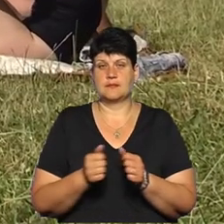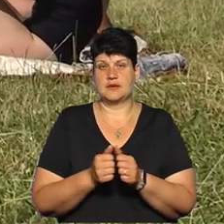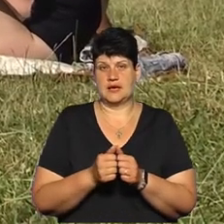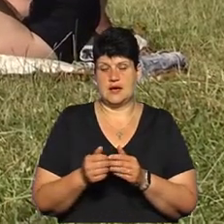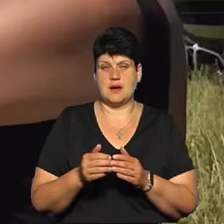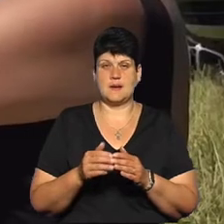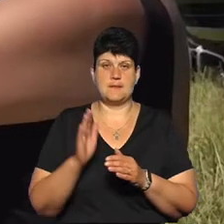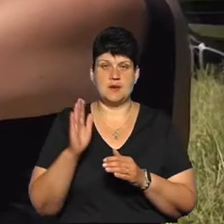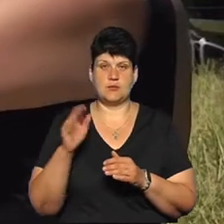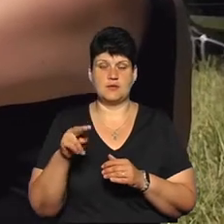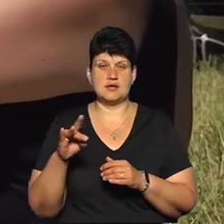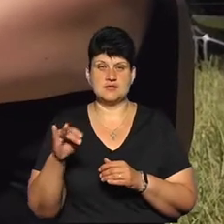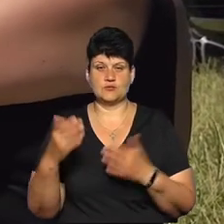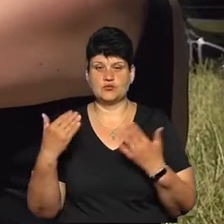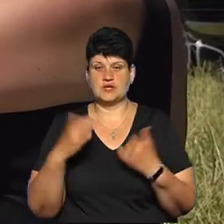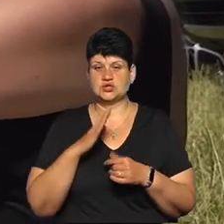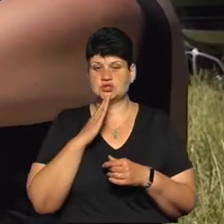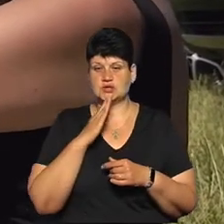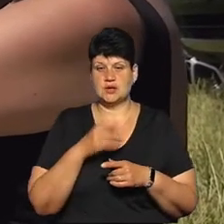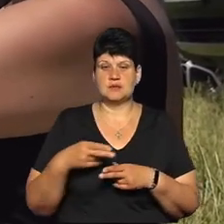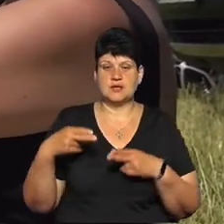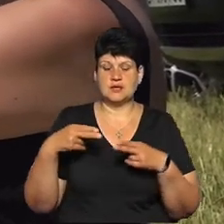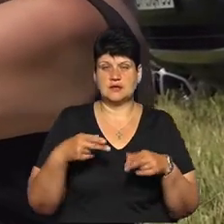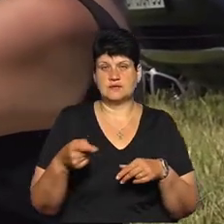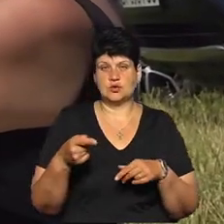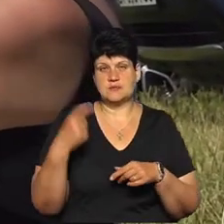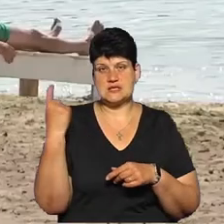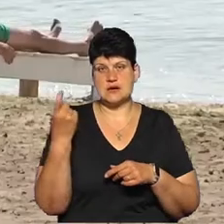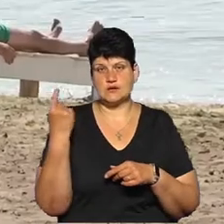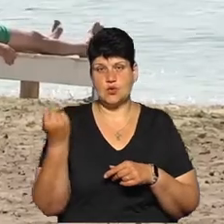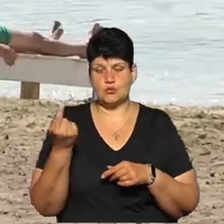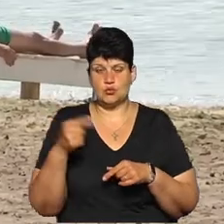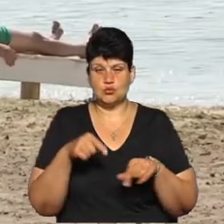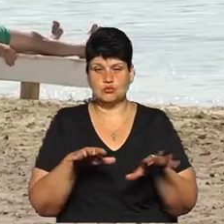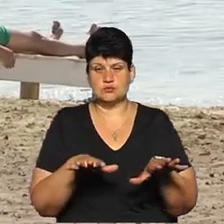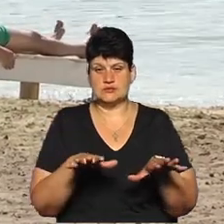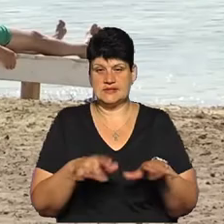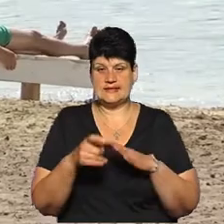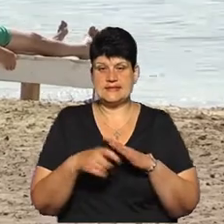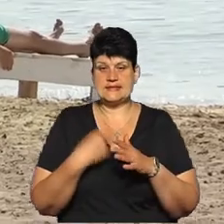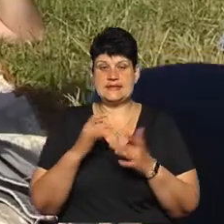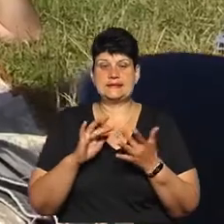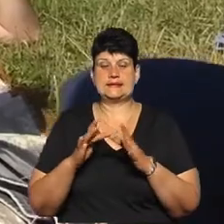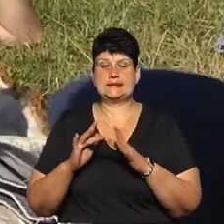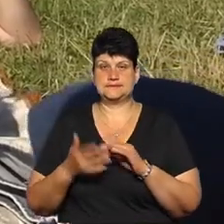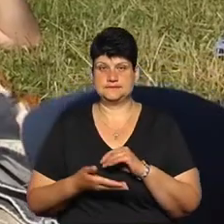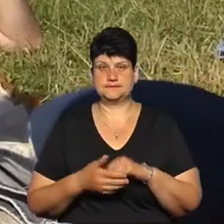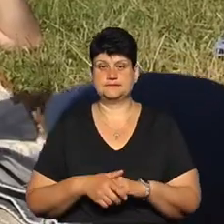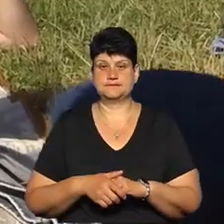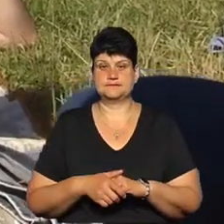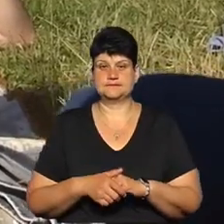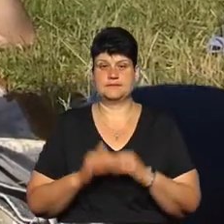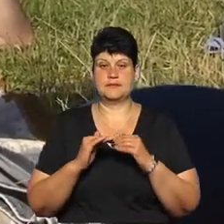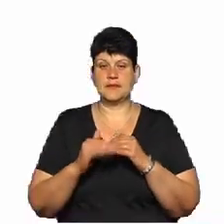пірсу відпочиває Ірина Коваль. Каже, переїхала до Тернополя з Харківщини. Про цю локацію дізналася соцмереж. Пляж